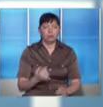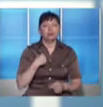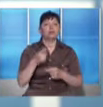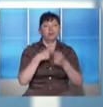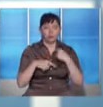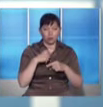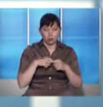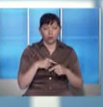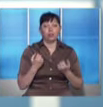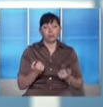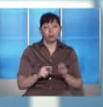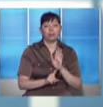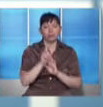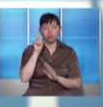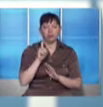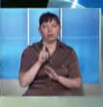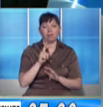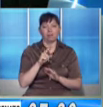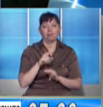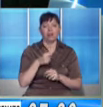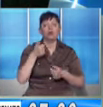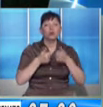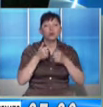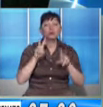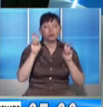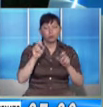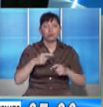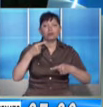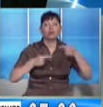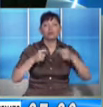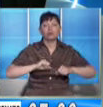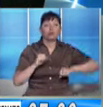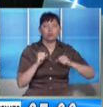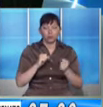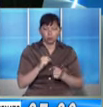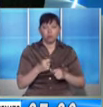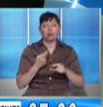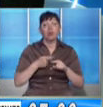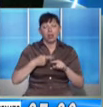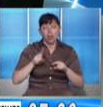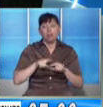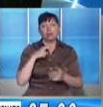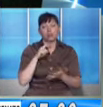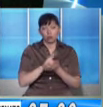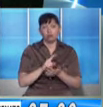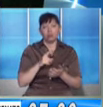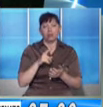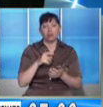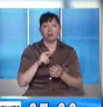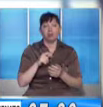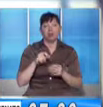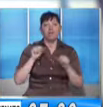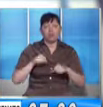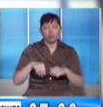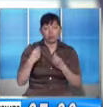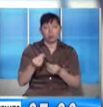Am revenit. În acest moment dăm start rundei acelea de dezbatere între domniile voastre, rundă în care trebuie să vă adresați întrebări,